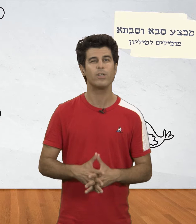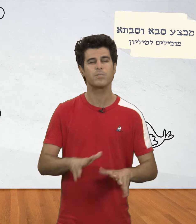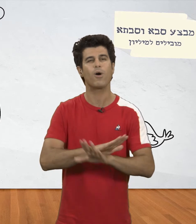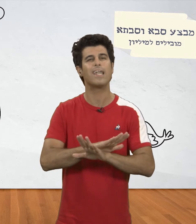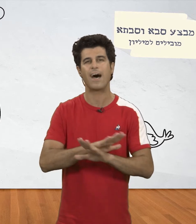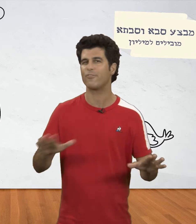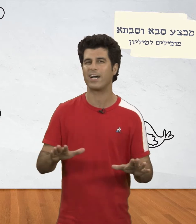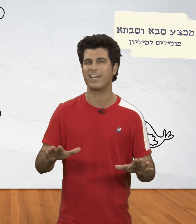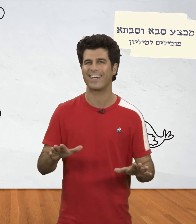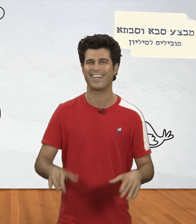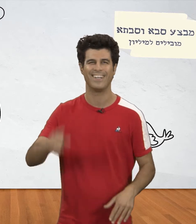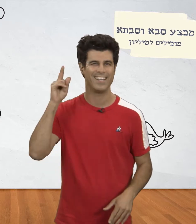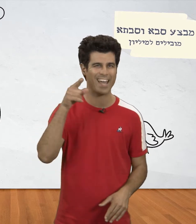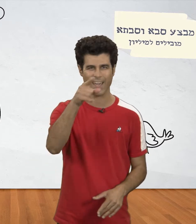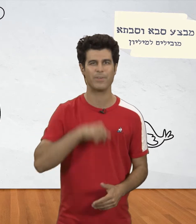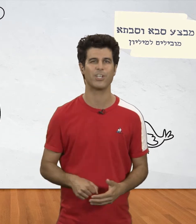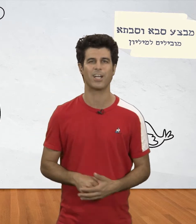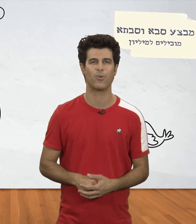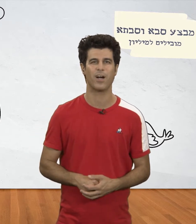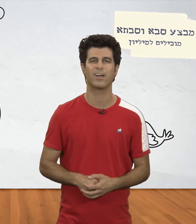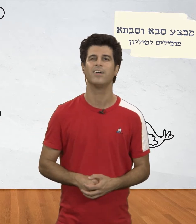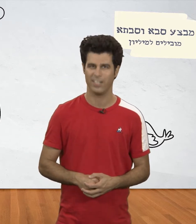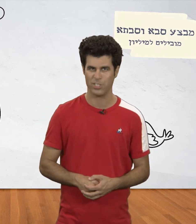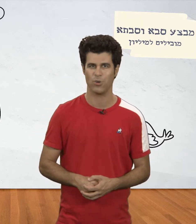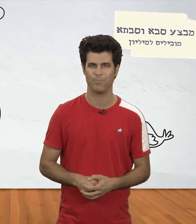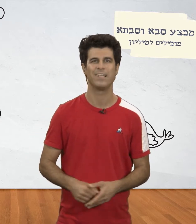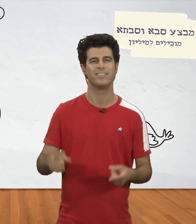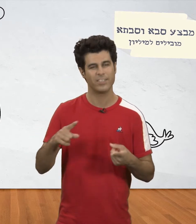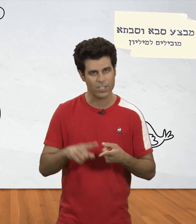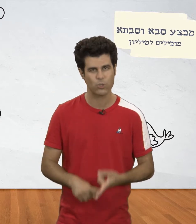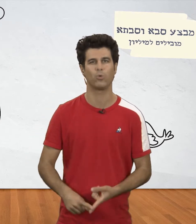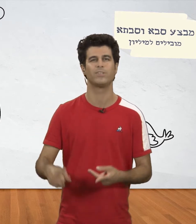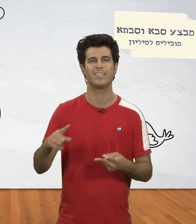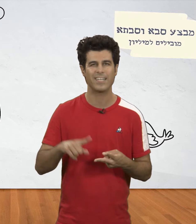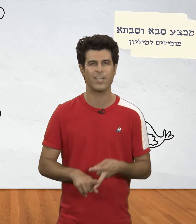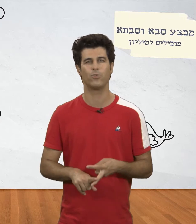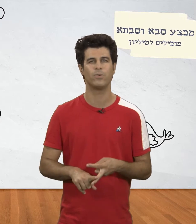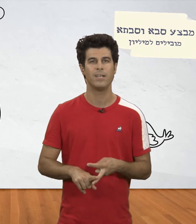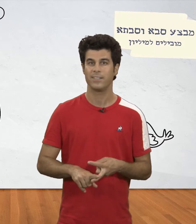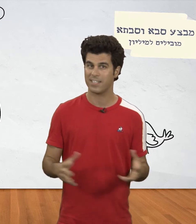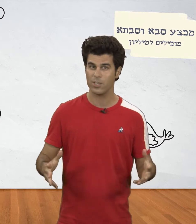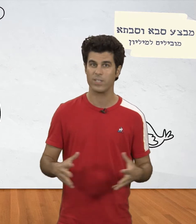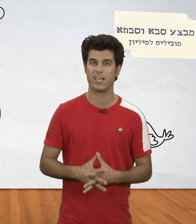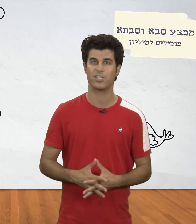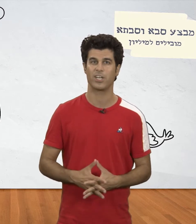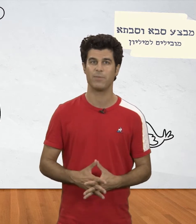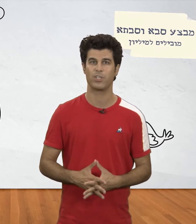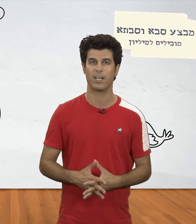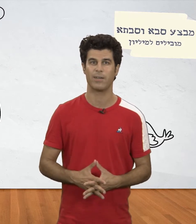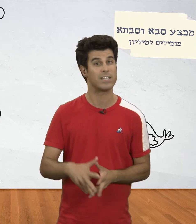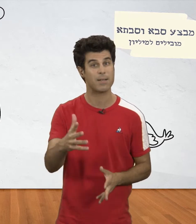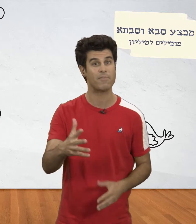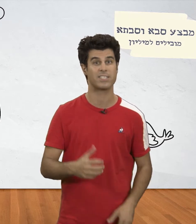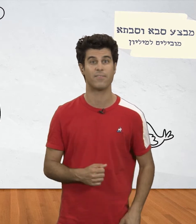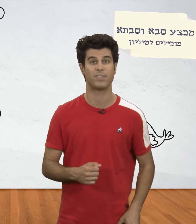לא לסמוך על אף אחד אחר. לכם יש את הכוח ליזום. תתקשרו, תתעניינו, תציעו עזרה לשכנים